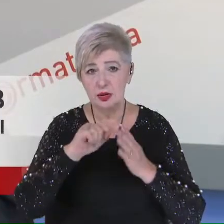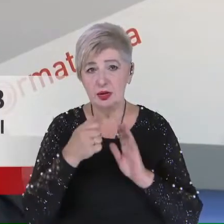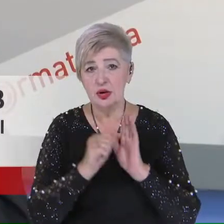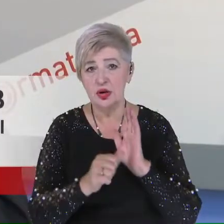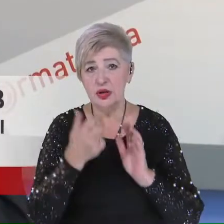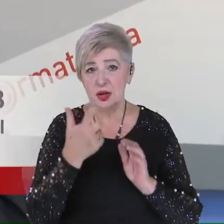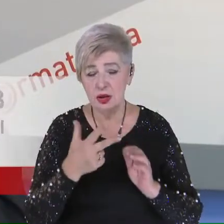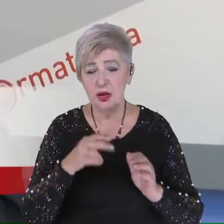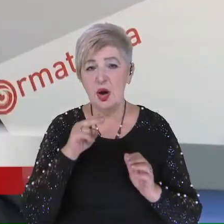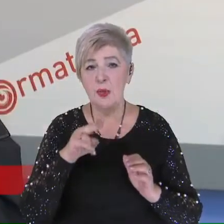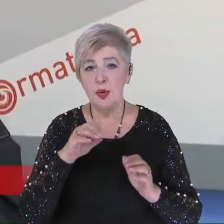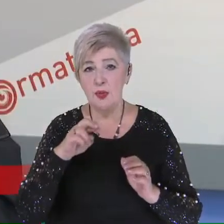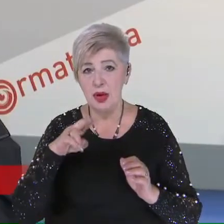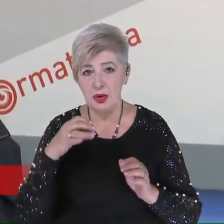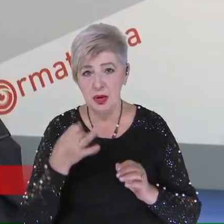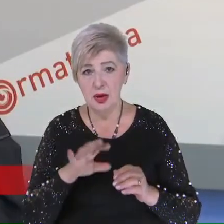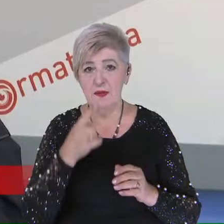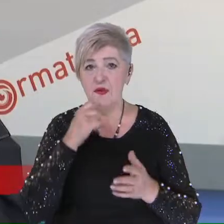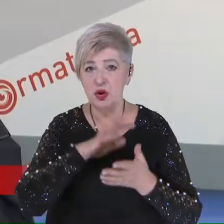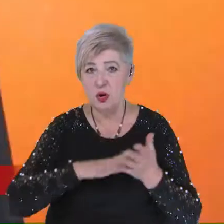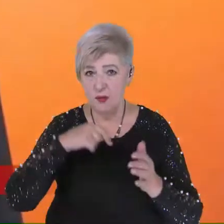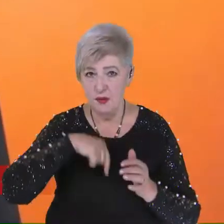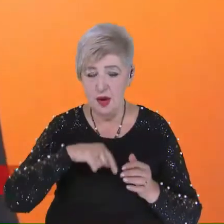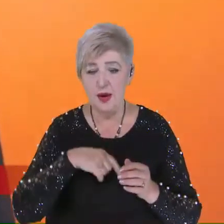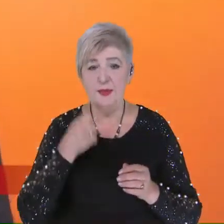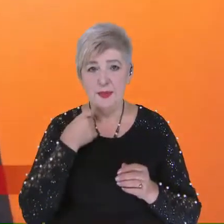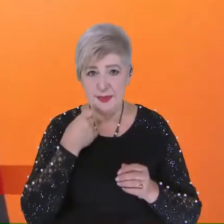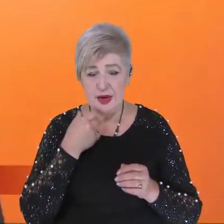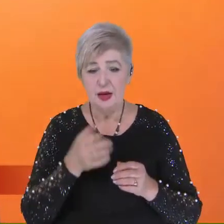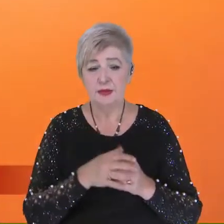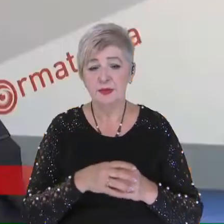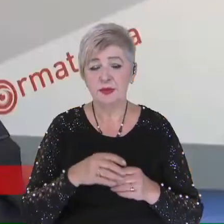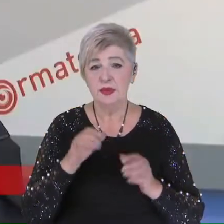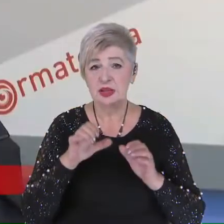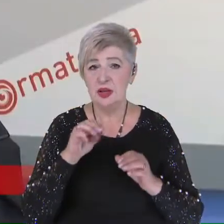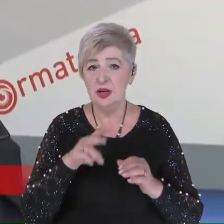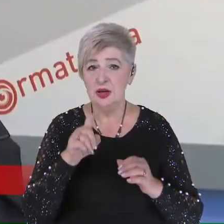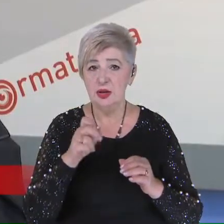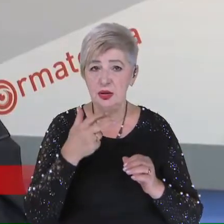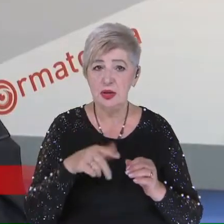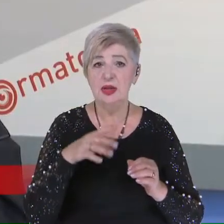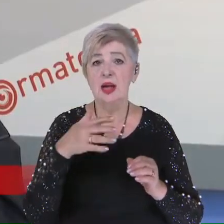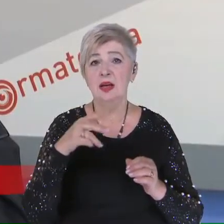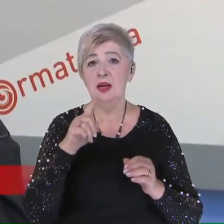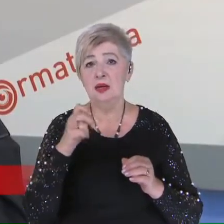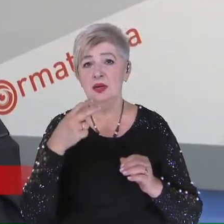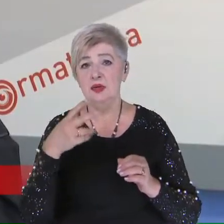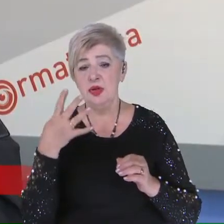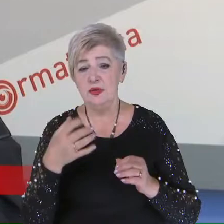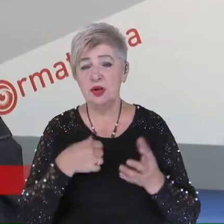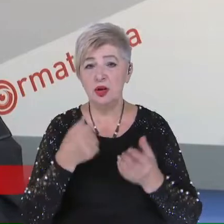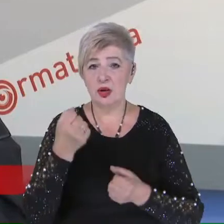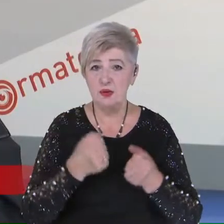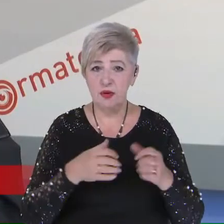1,63 проміл алкоголю в крові. Патрульні склали протокол за статтею 130 і 124, тобто керування транспортним